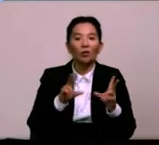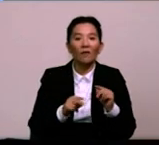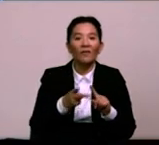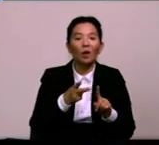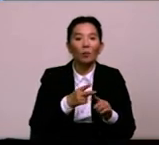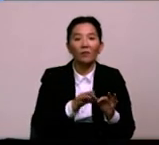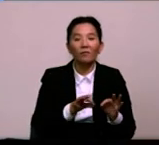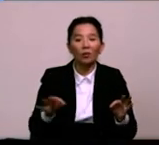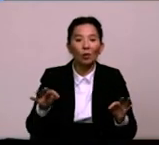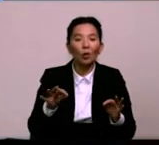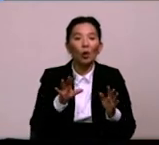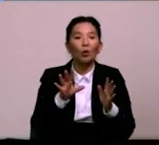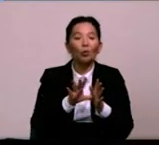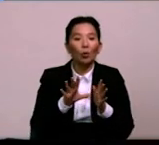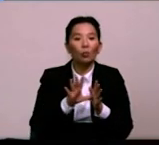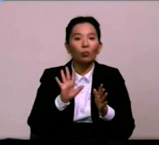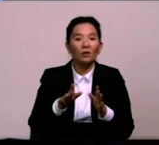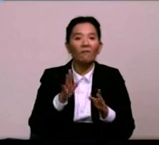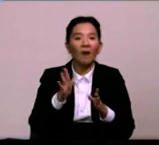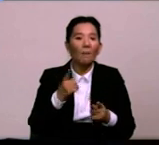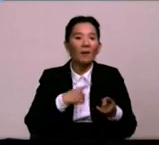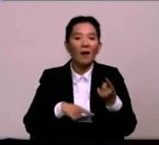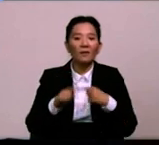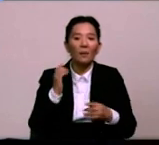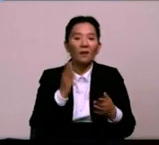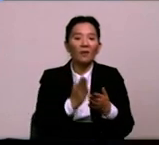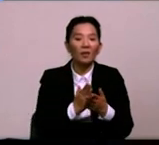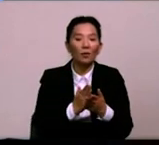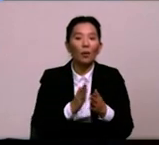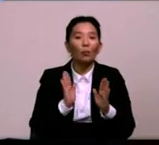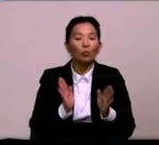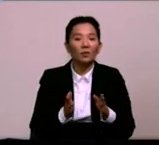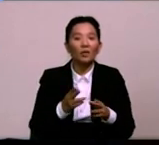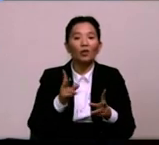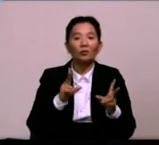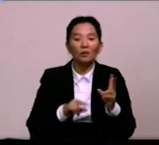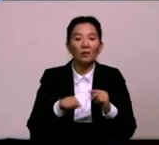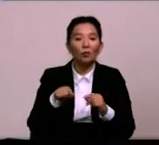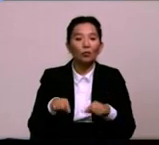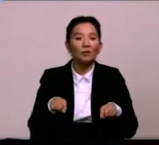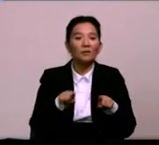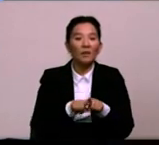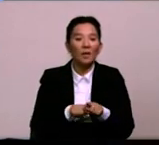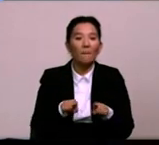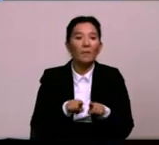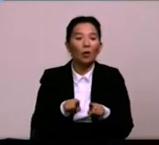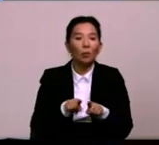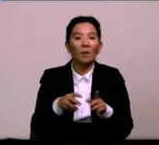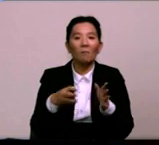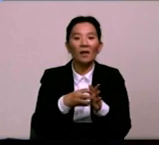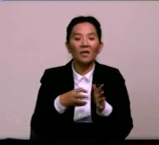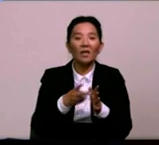ток потечет в обратном направлении. Тогда здесь то же самое, подобно магнитам,